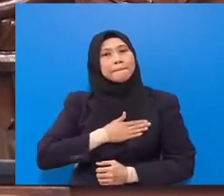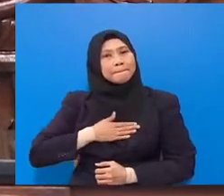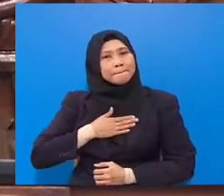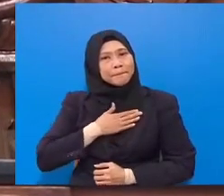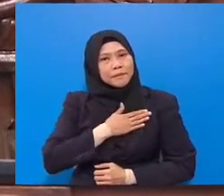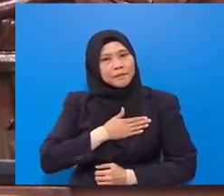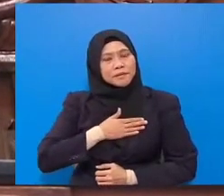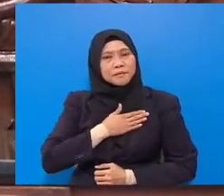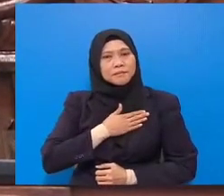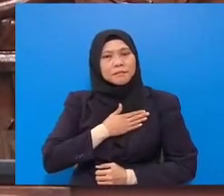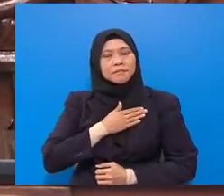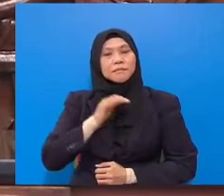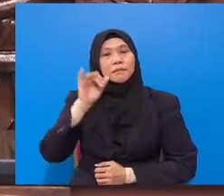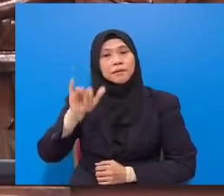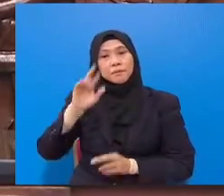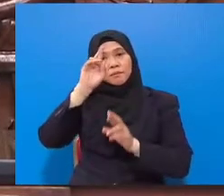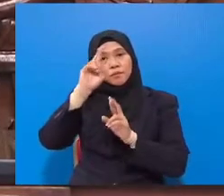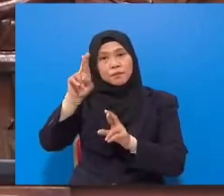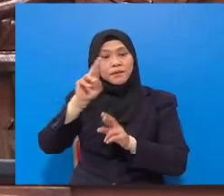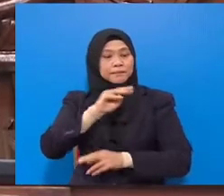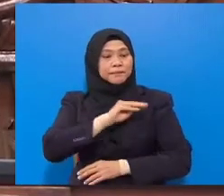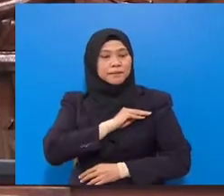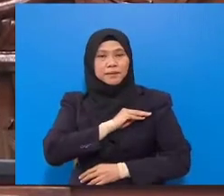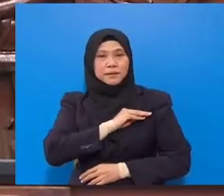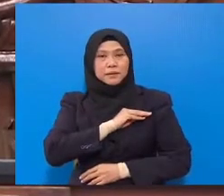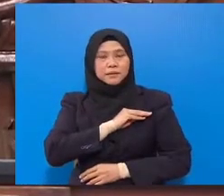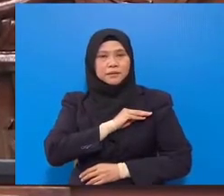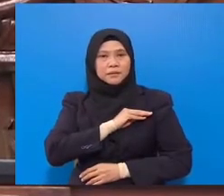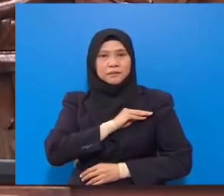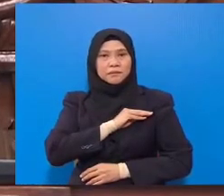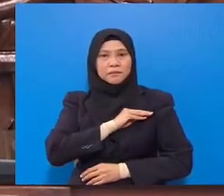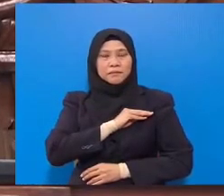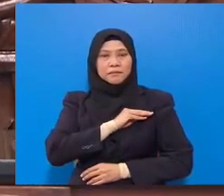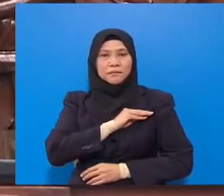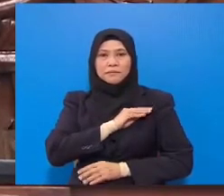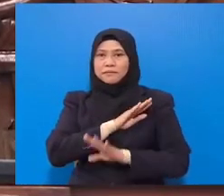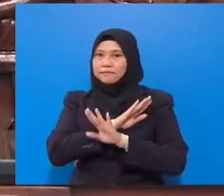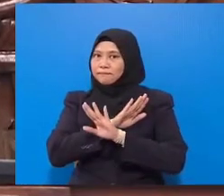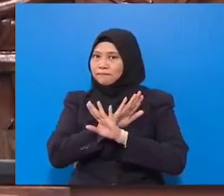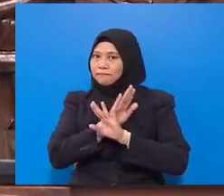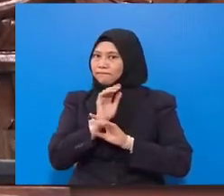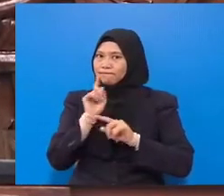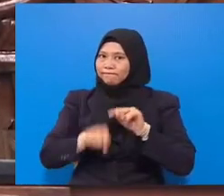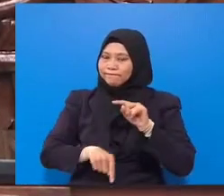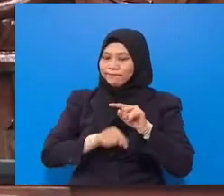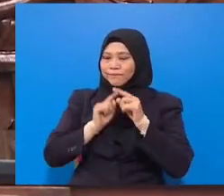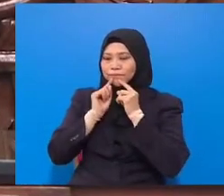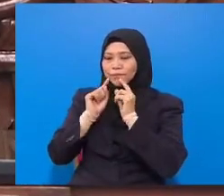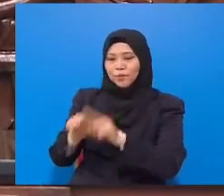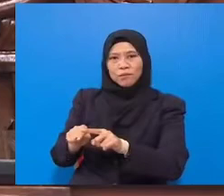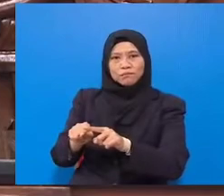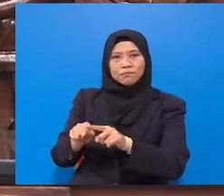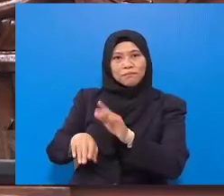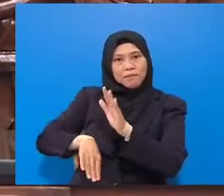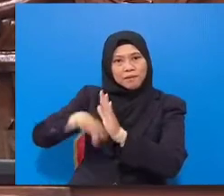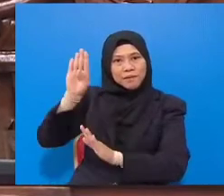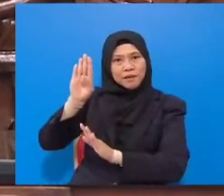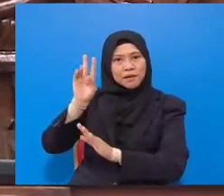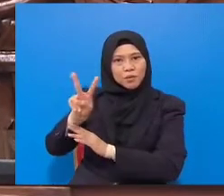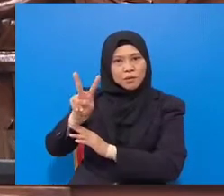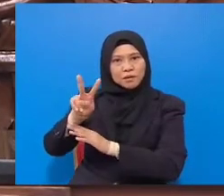supaya yang berlemak menteri tidak menjawab lebih daripada aku yang sepatutnya